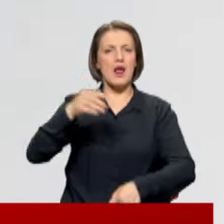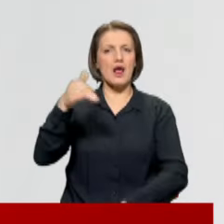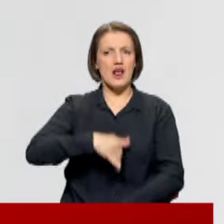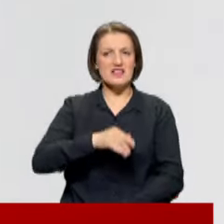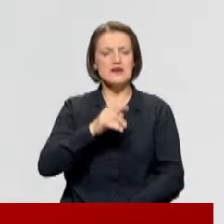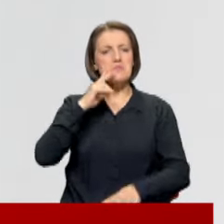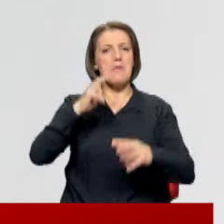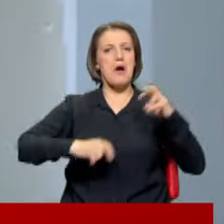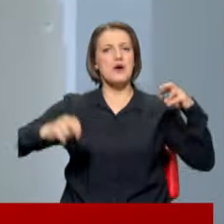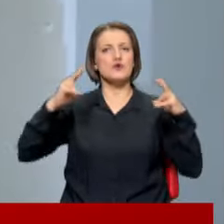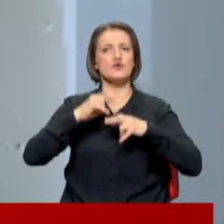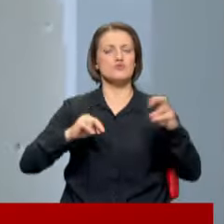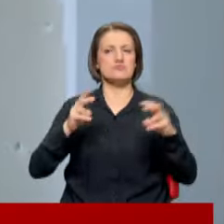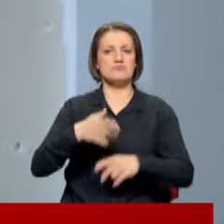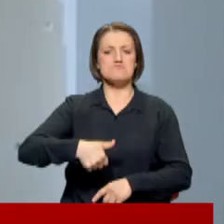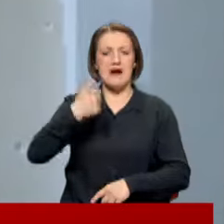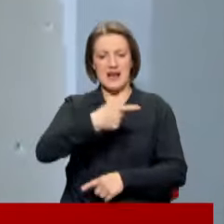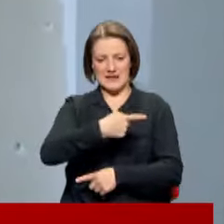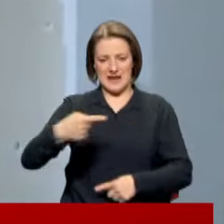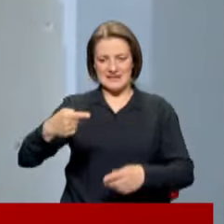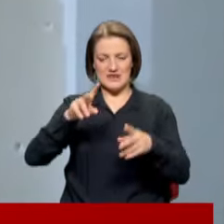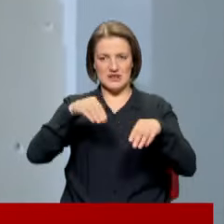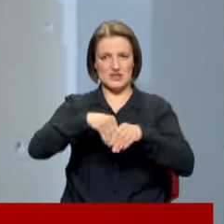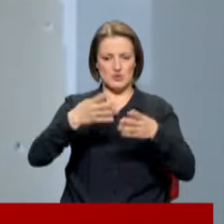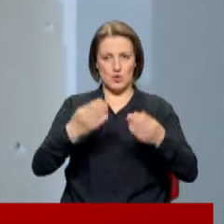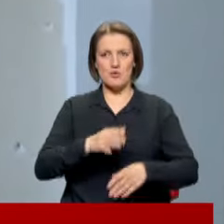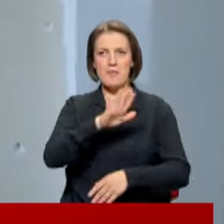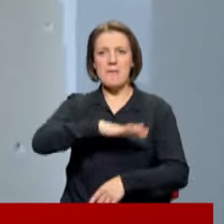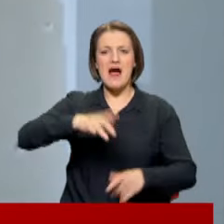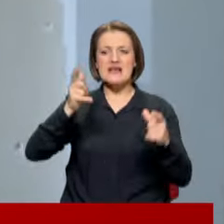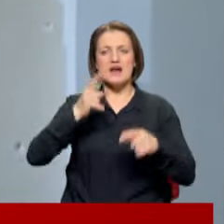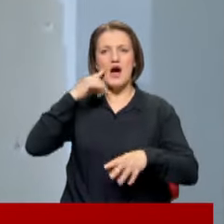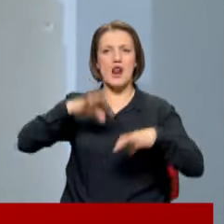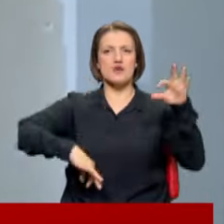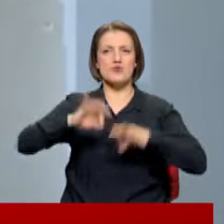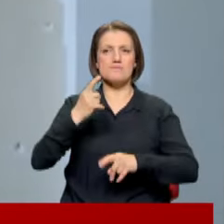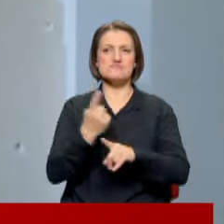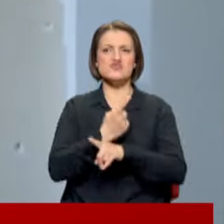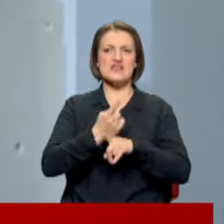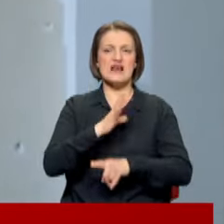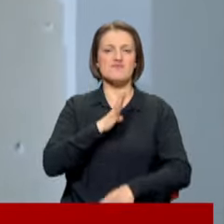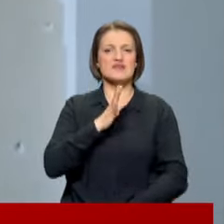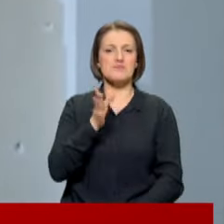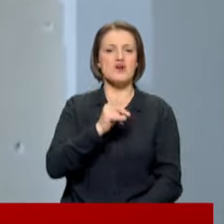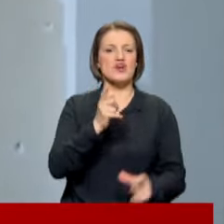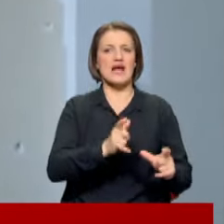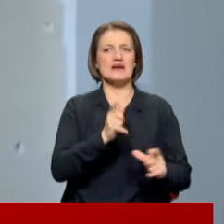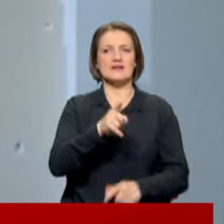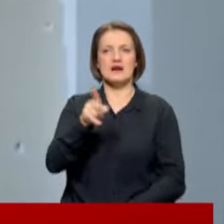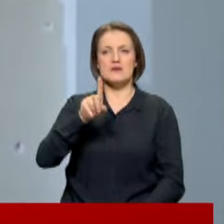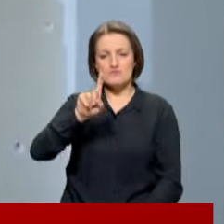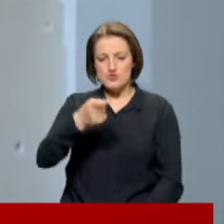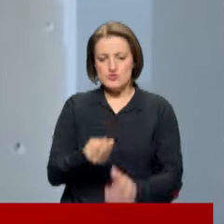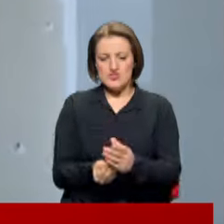Böcek taraması yaptırdı. Başkanlık katı içinde bulunduğumuz kat, her yeri tarattırıyoruz. Bir şeyler varsa başka yerlerde de